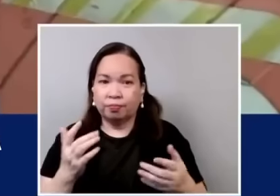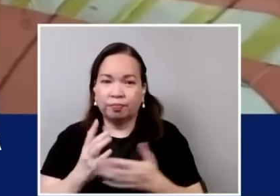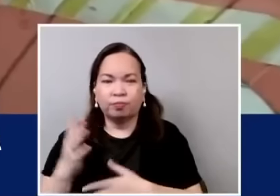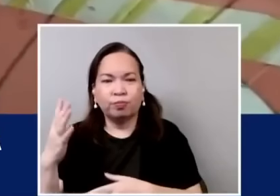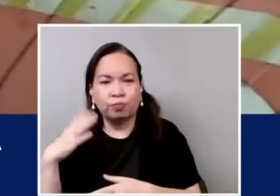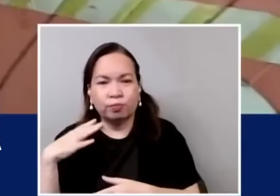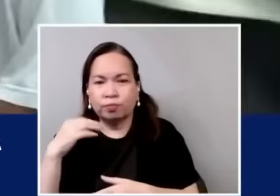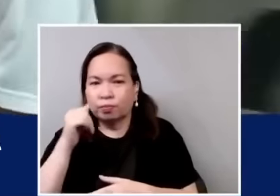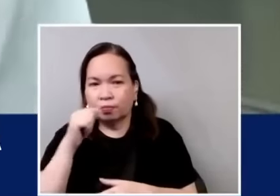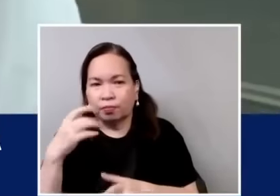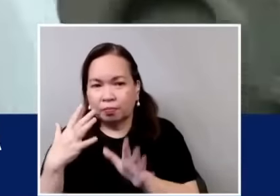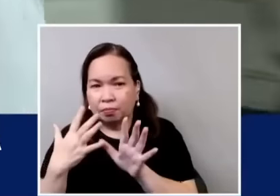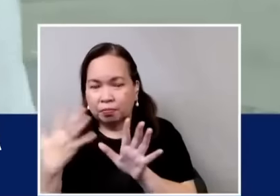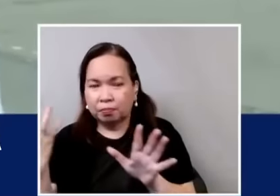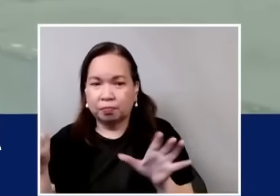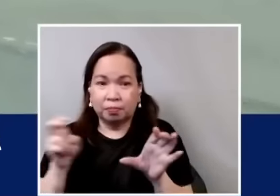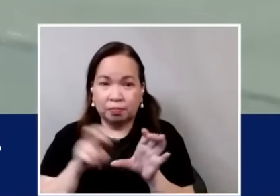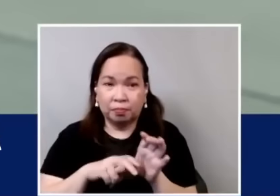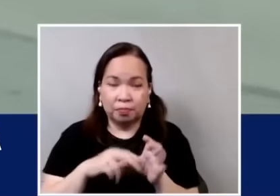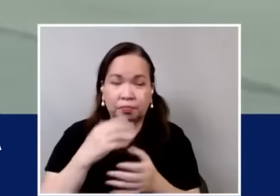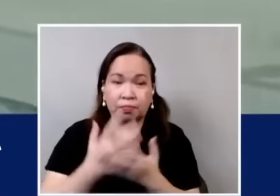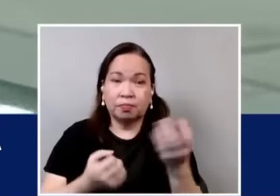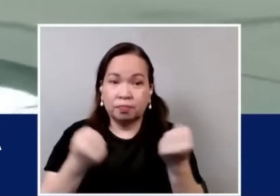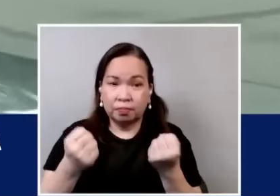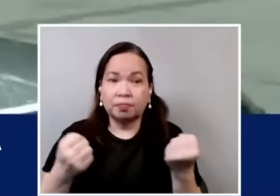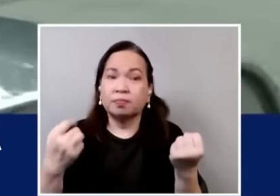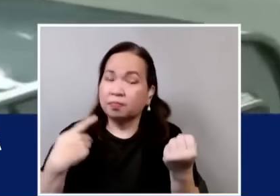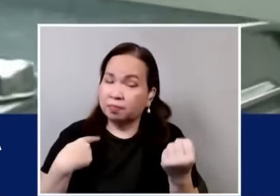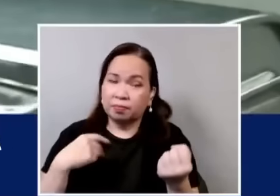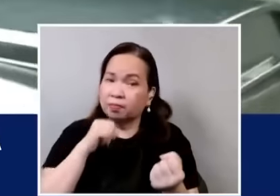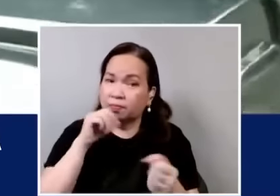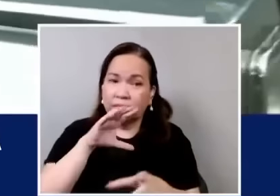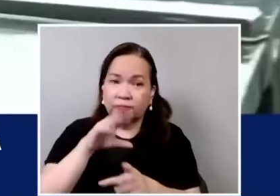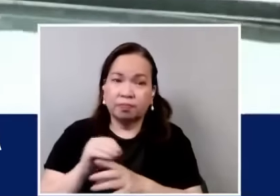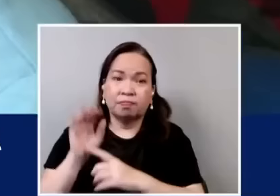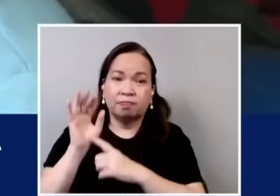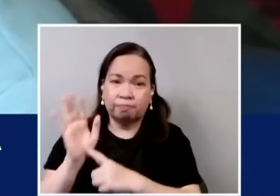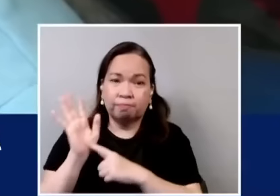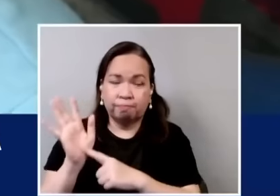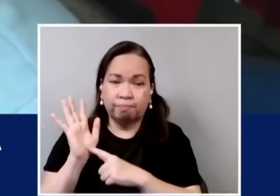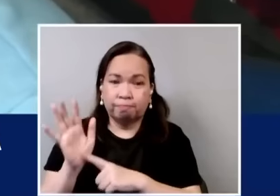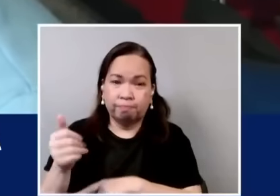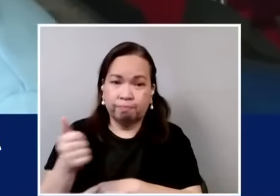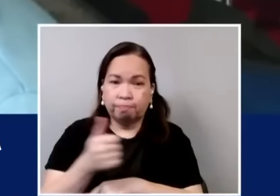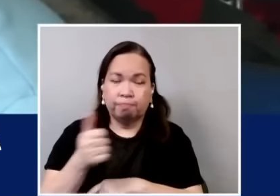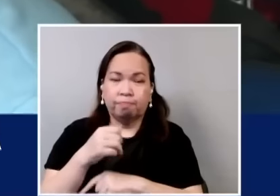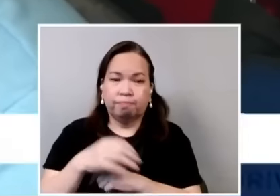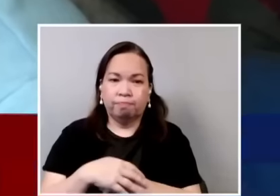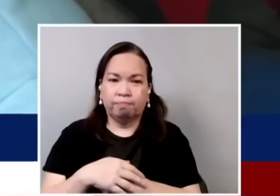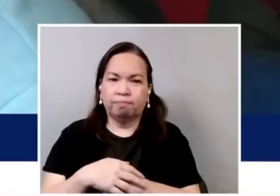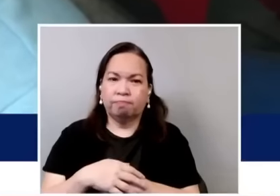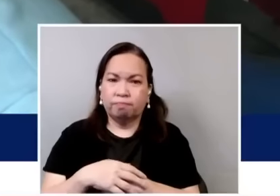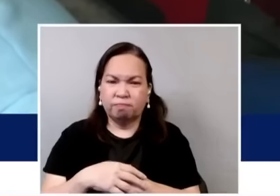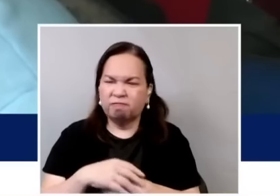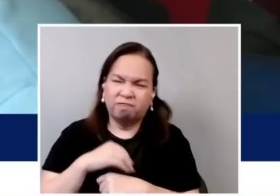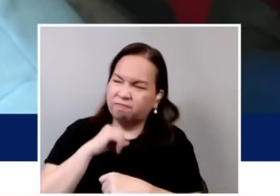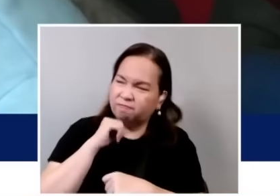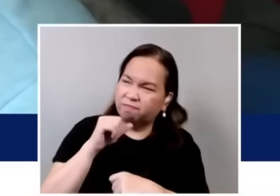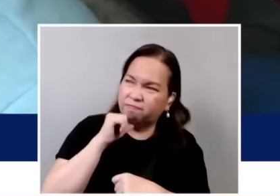ng masasakyan. May mga jeep naman kasing hindi sumama sa transport strike. Hindi po. Okay.